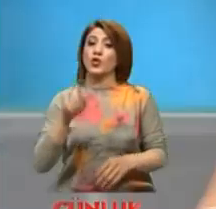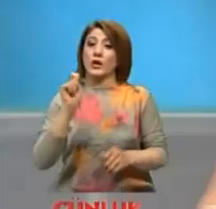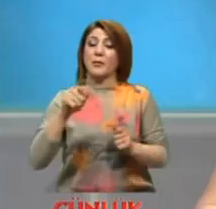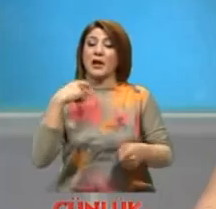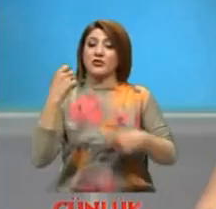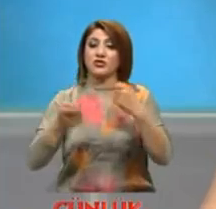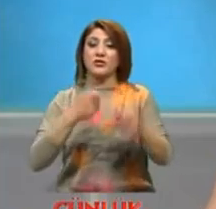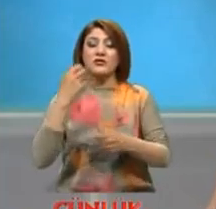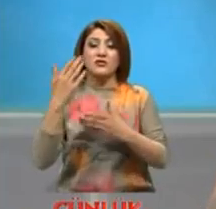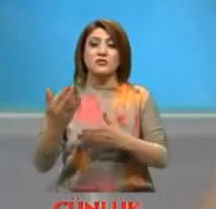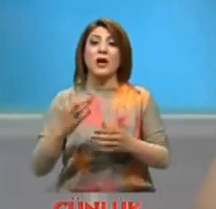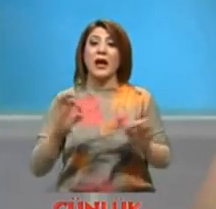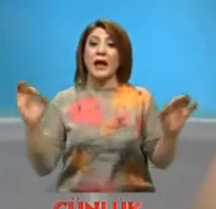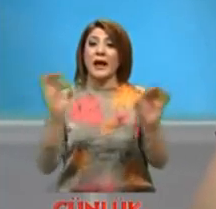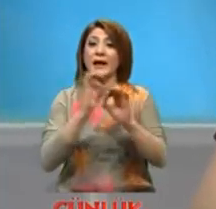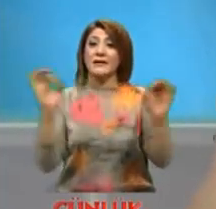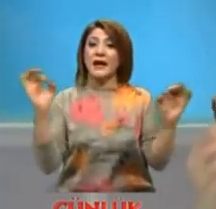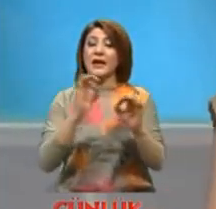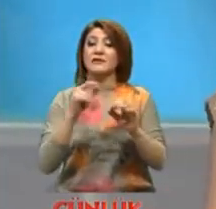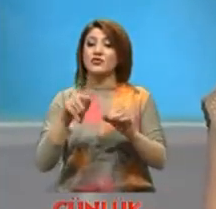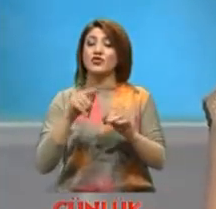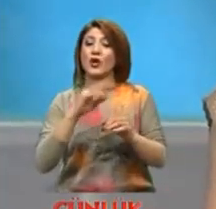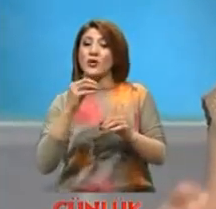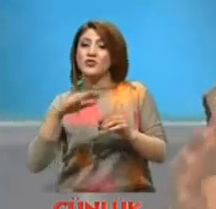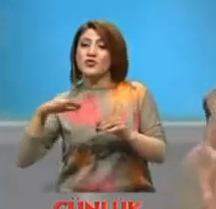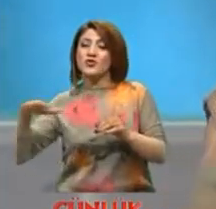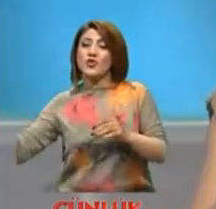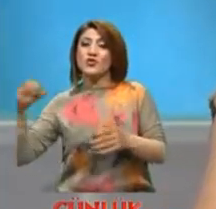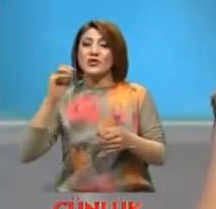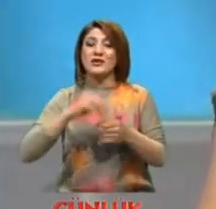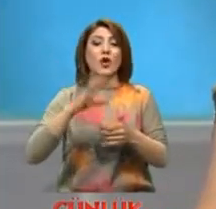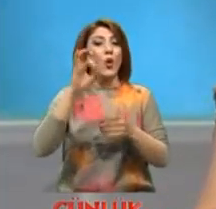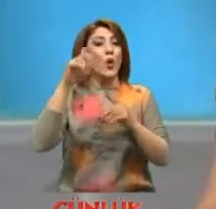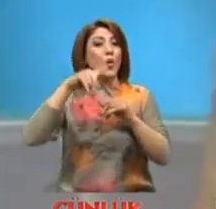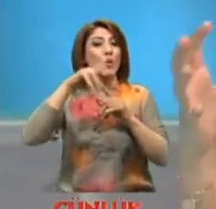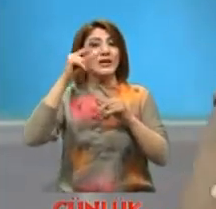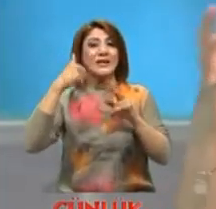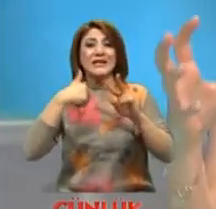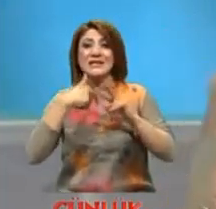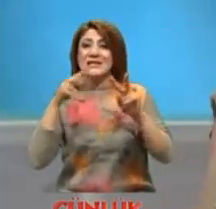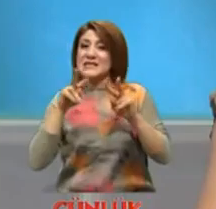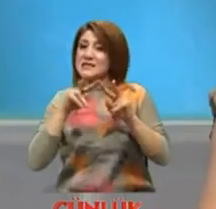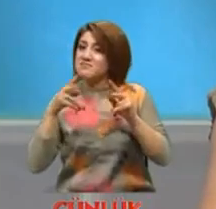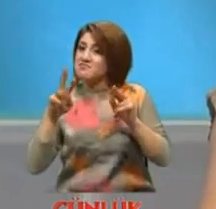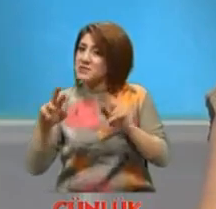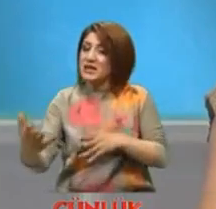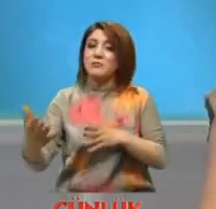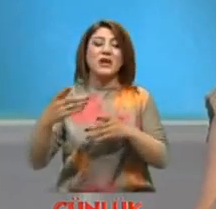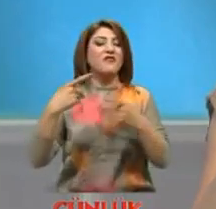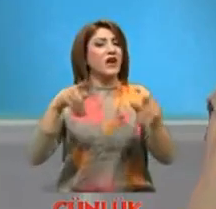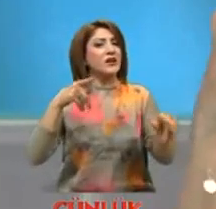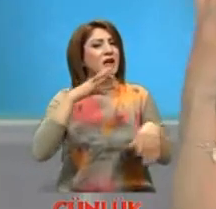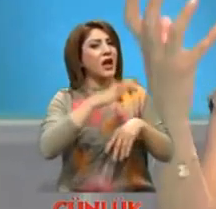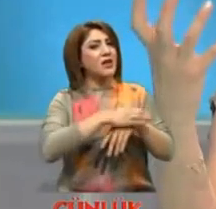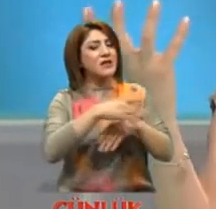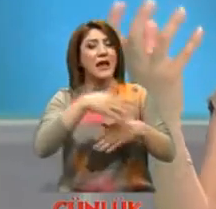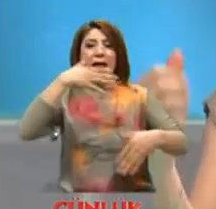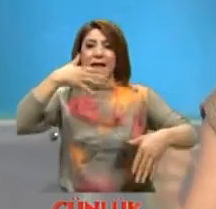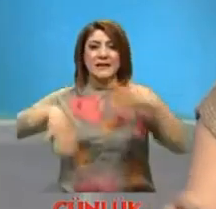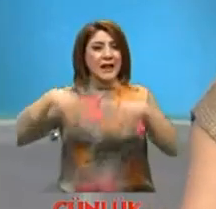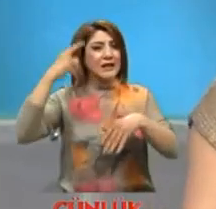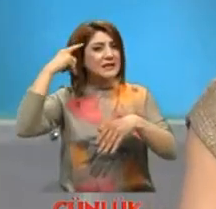çalışma erken dönemde çocuklarda çıkabilecek işte otizm gibi ya da diğer başka türlü işte rahatsızlıklar, engel,